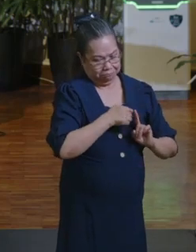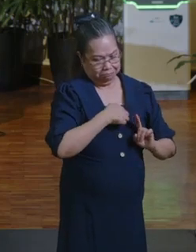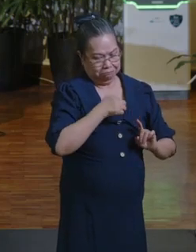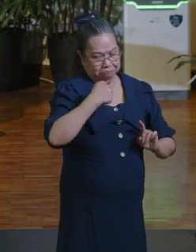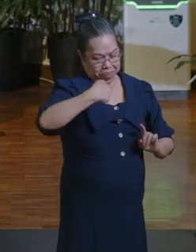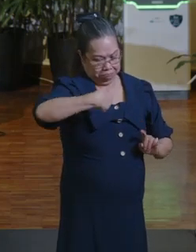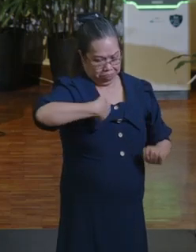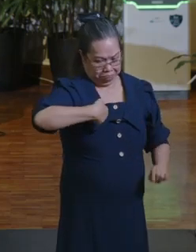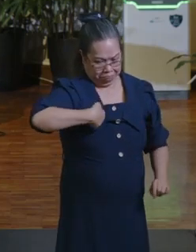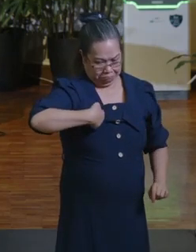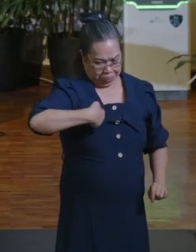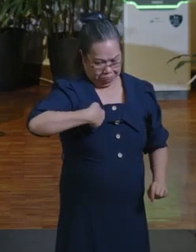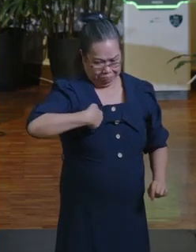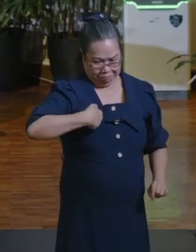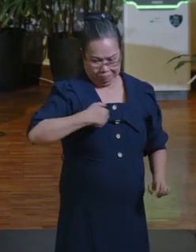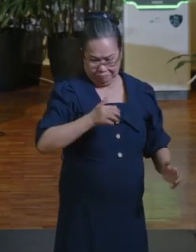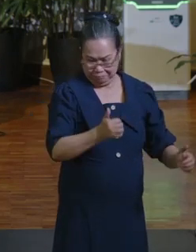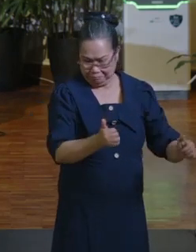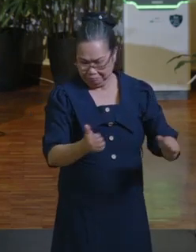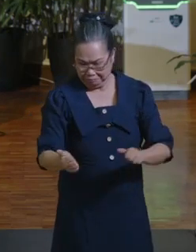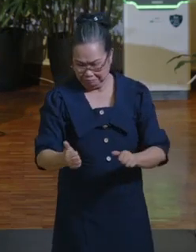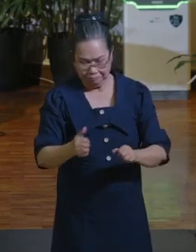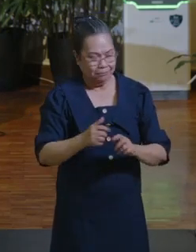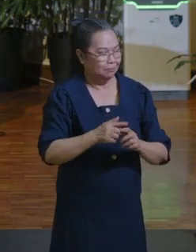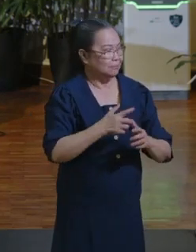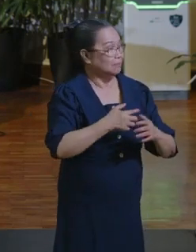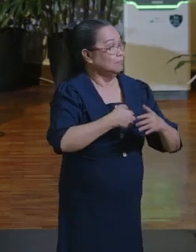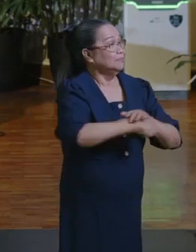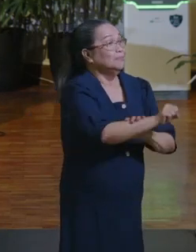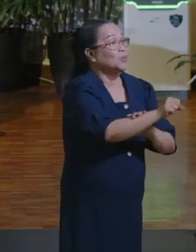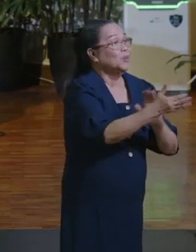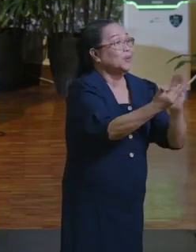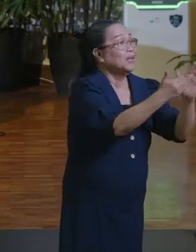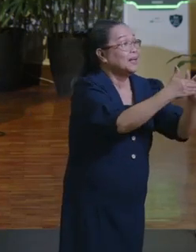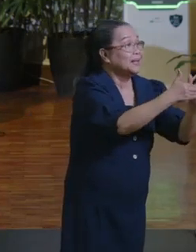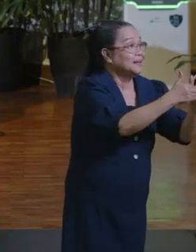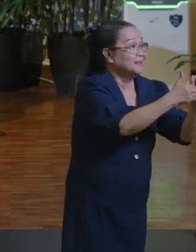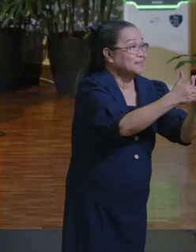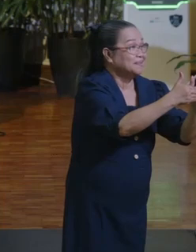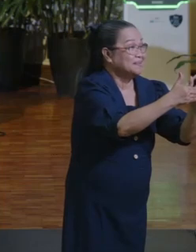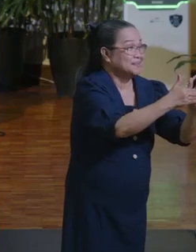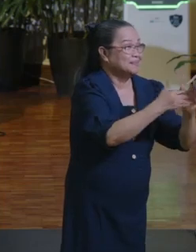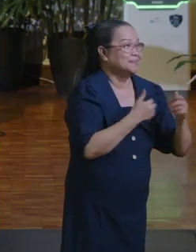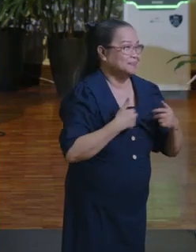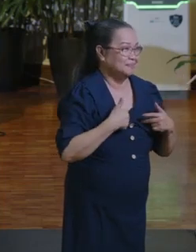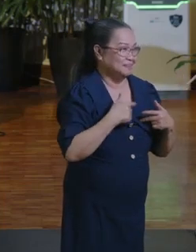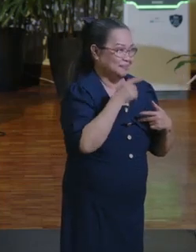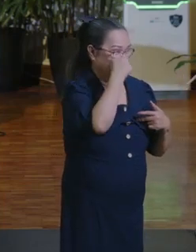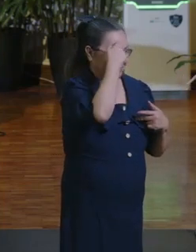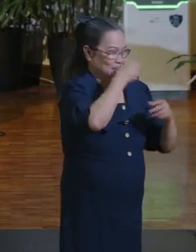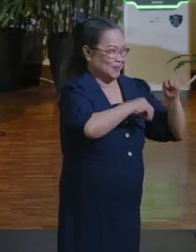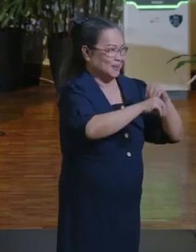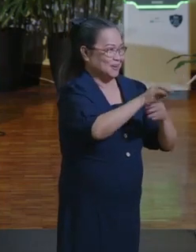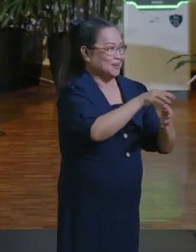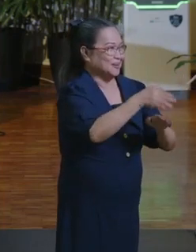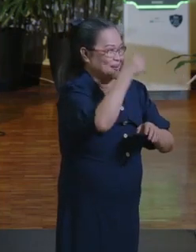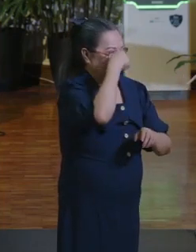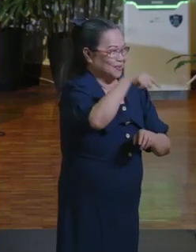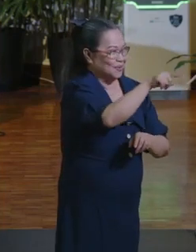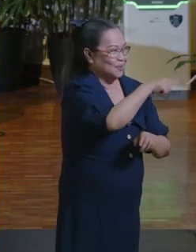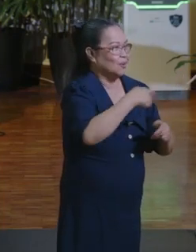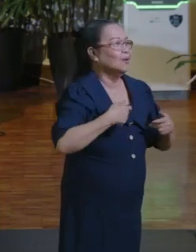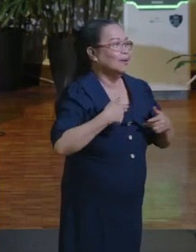at dahil sa kanilang pagiging born again, nagkaroon sila ng pagbabago sa